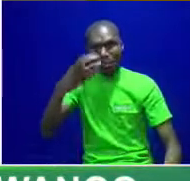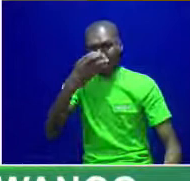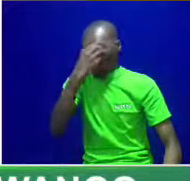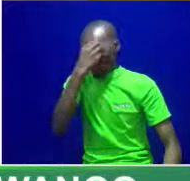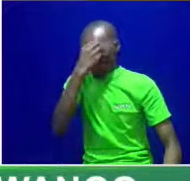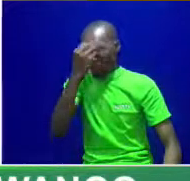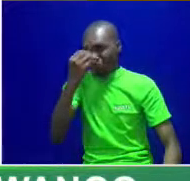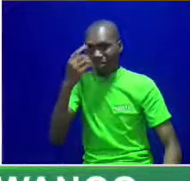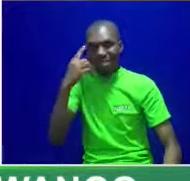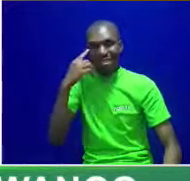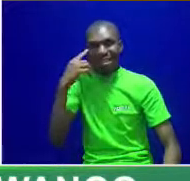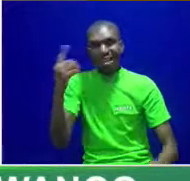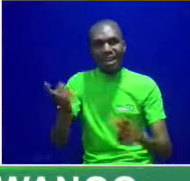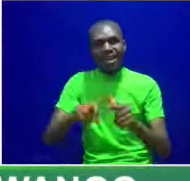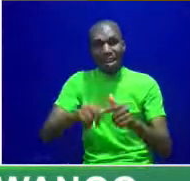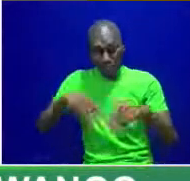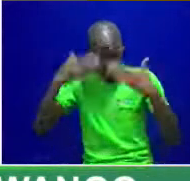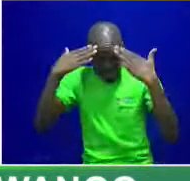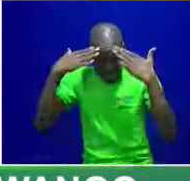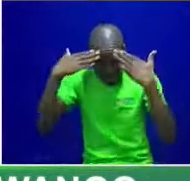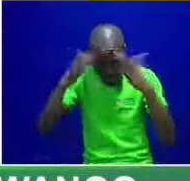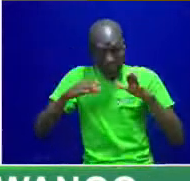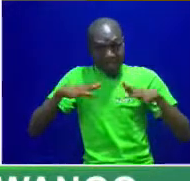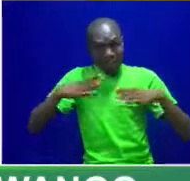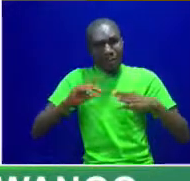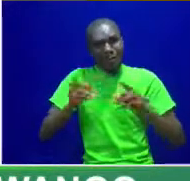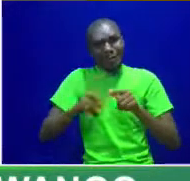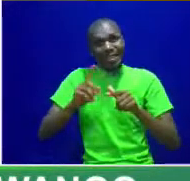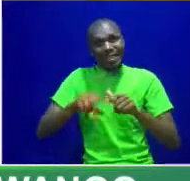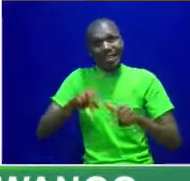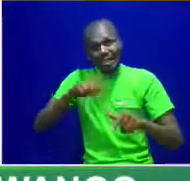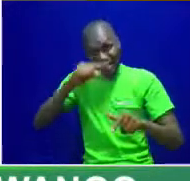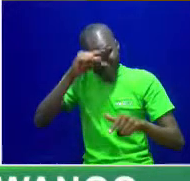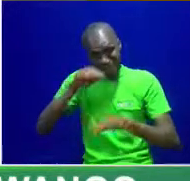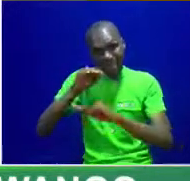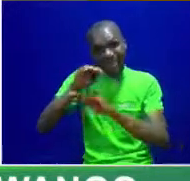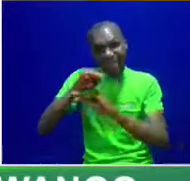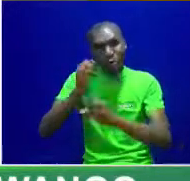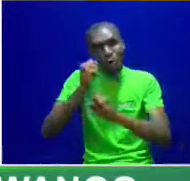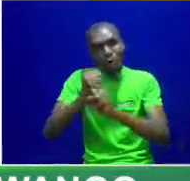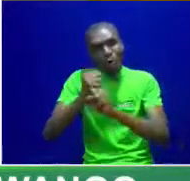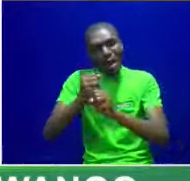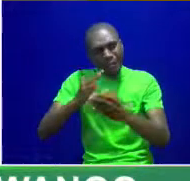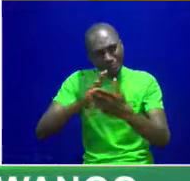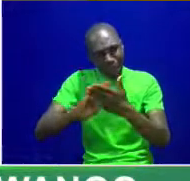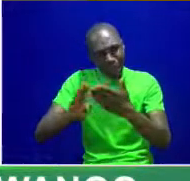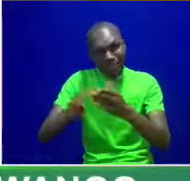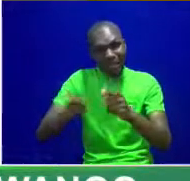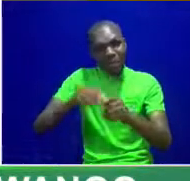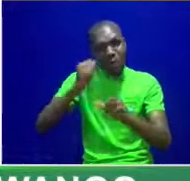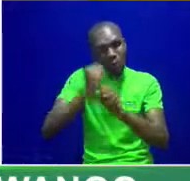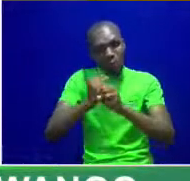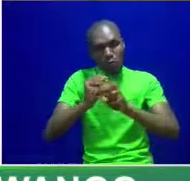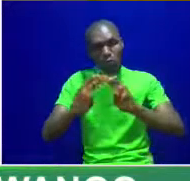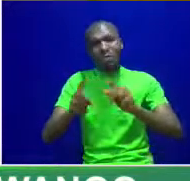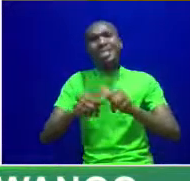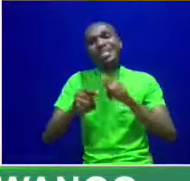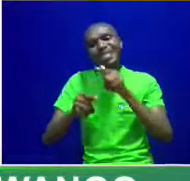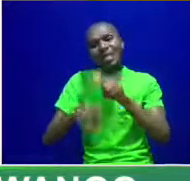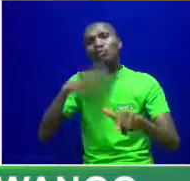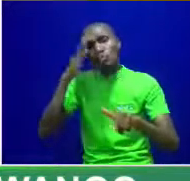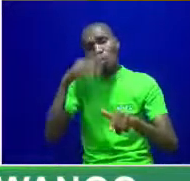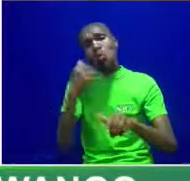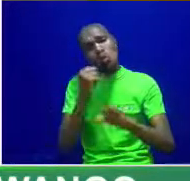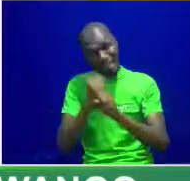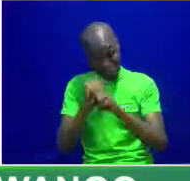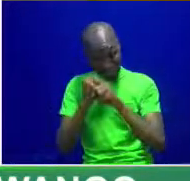gubono nabanto batamanyi kaneti. Nige serikali ya boligwe kwa irege tambo kiro ige tindi. Yo korobo tuki na voigo kumanya valia baba baba